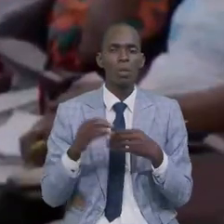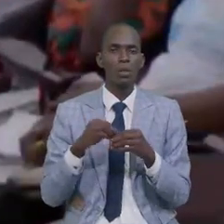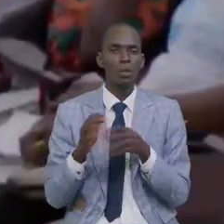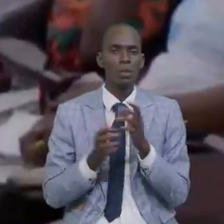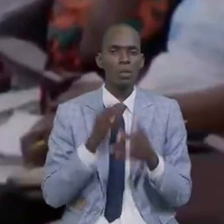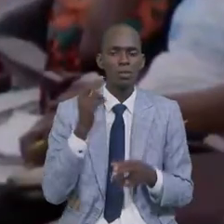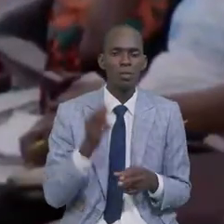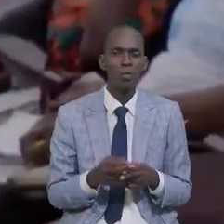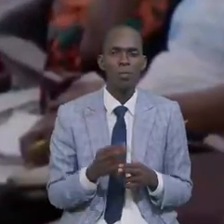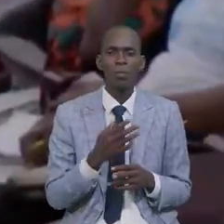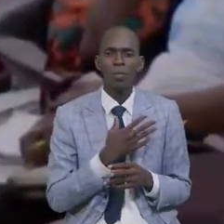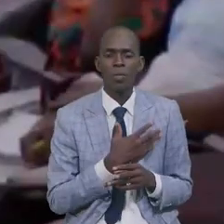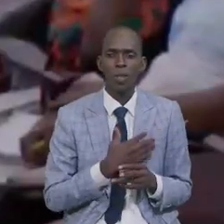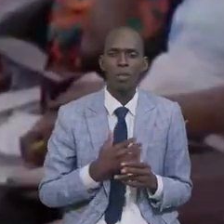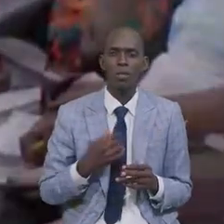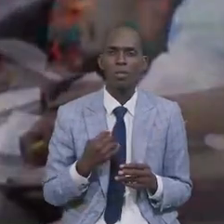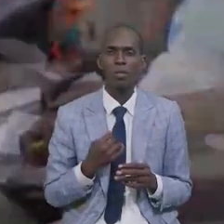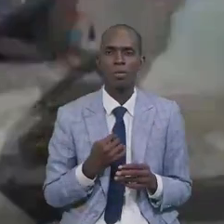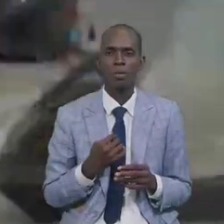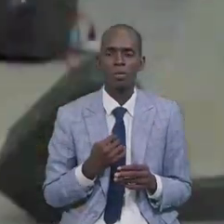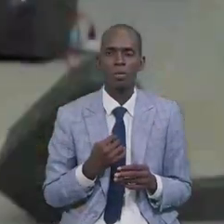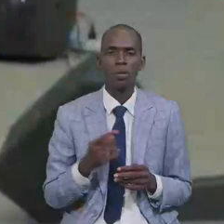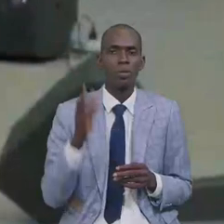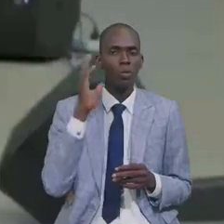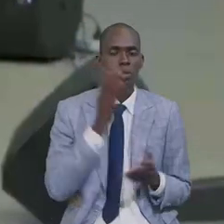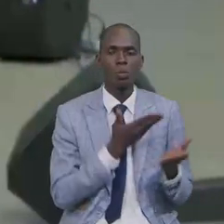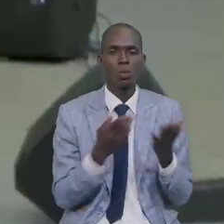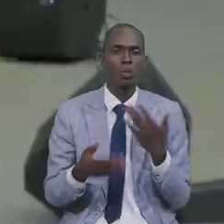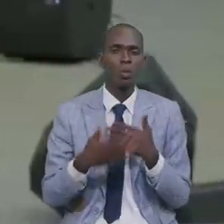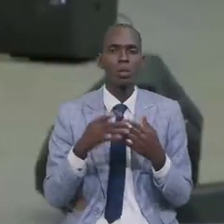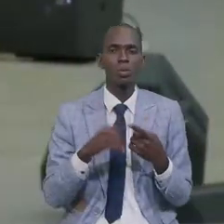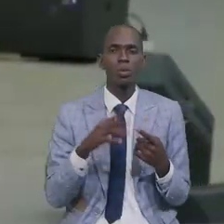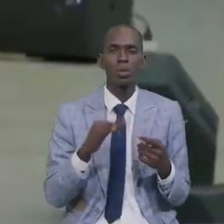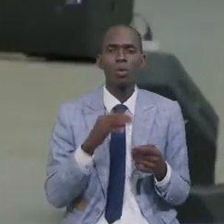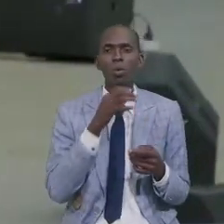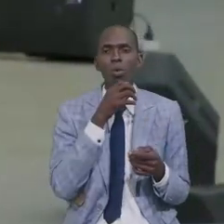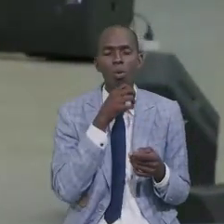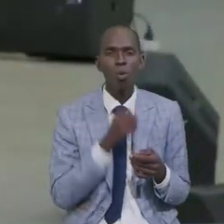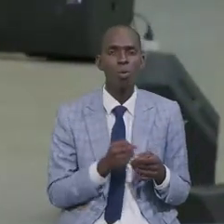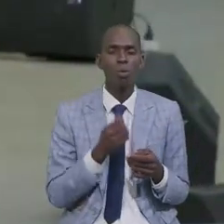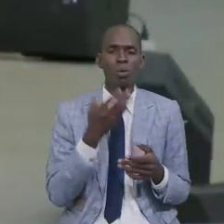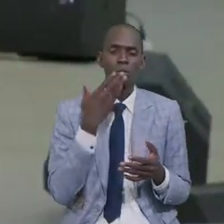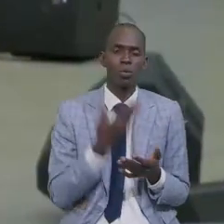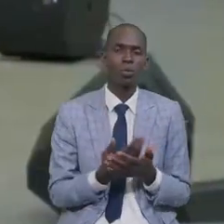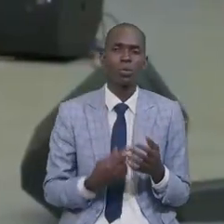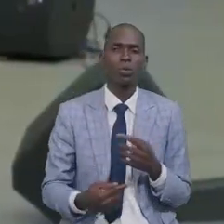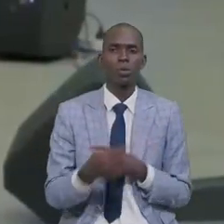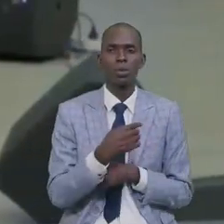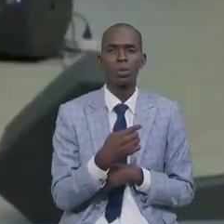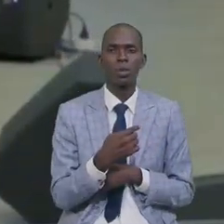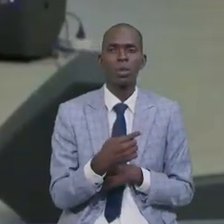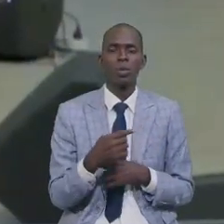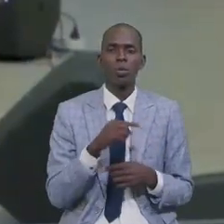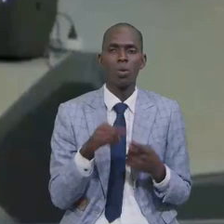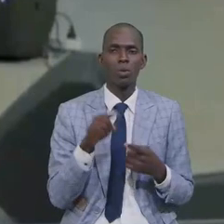restaure. Et tu retrouveras les beaux vieux jours où la puissance du